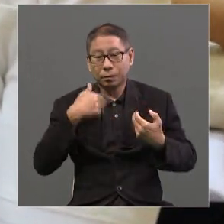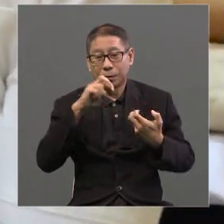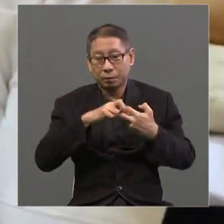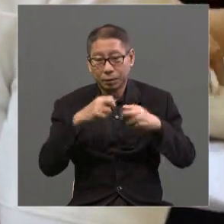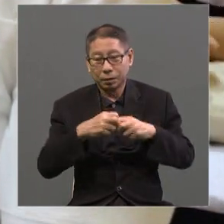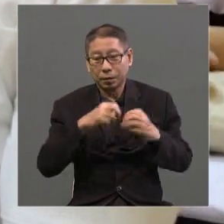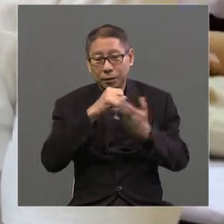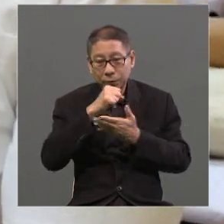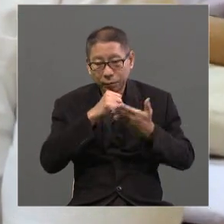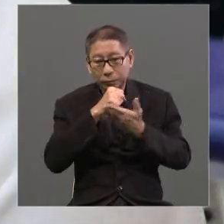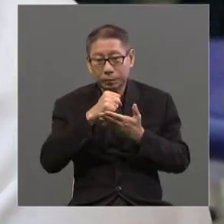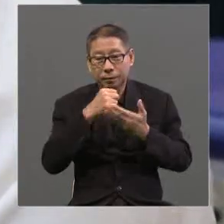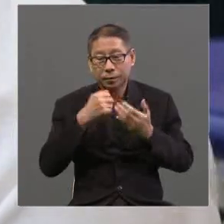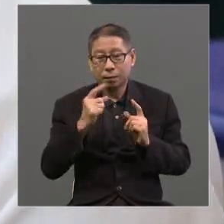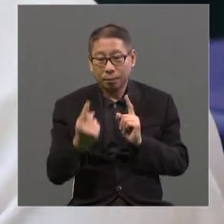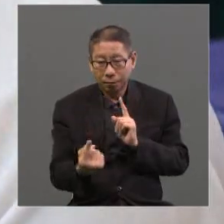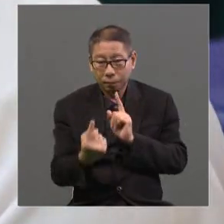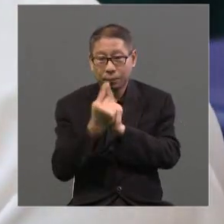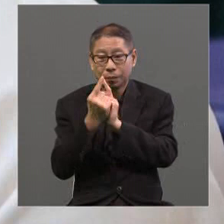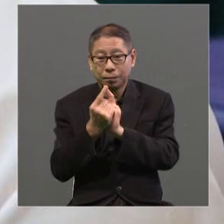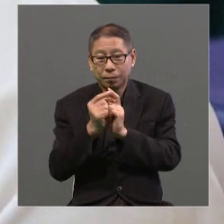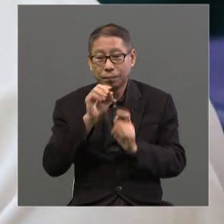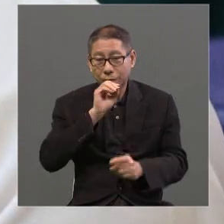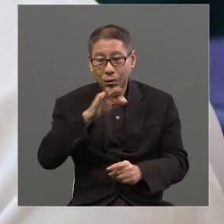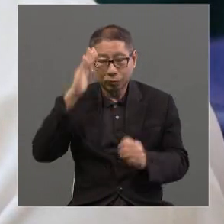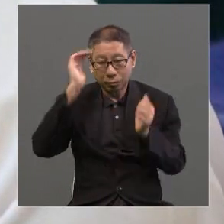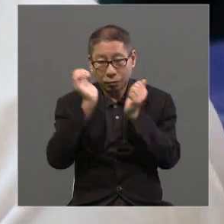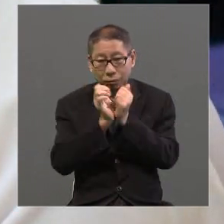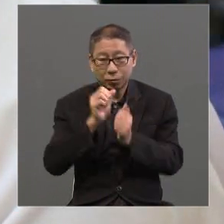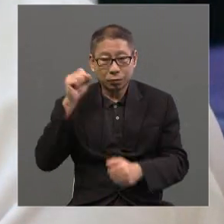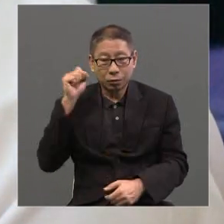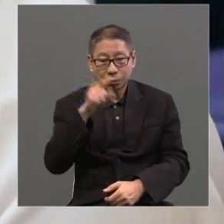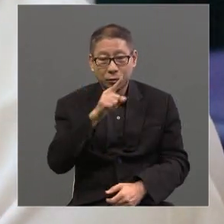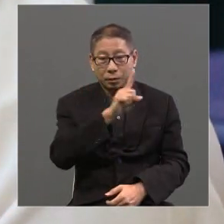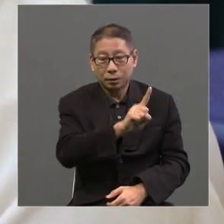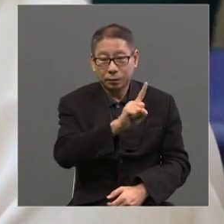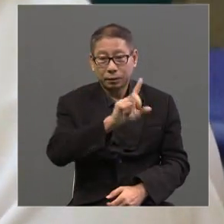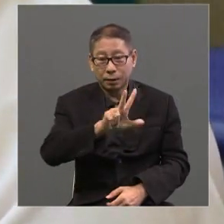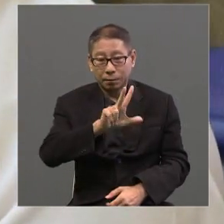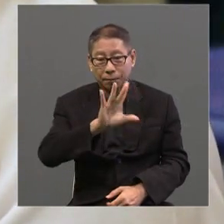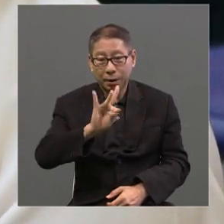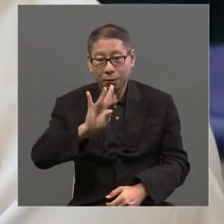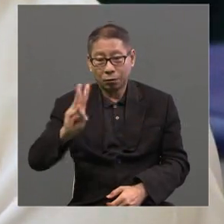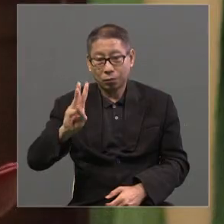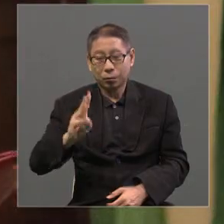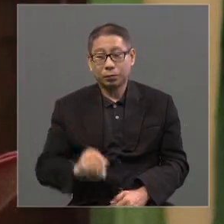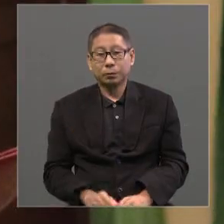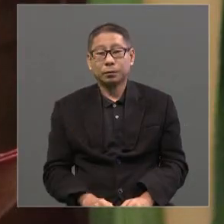การค้ายาเสพติดและถ้าพบเบาะแสนะคะสามารถแจ้งได้ที่สายด่วนปปส. 1386ค่ะ